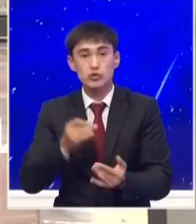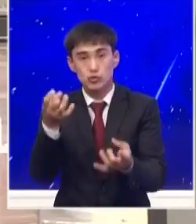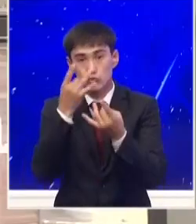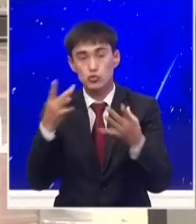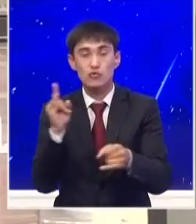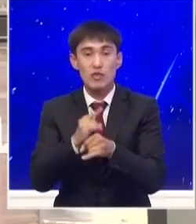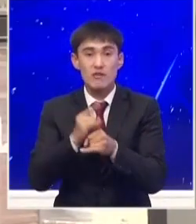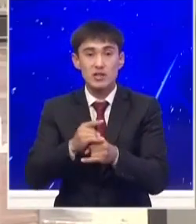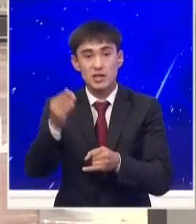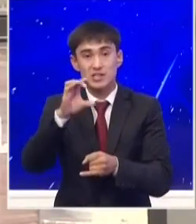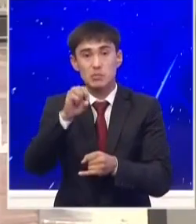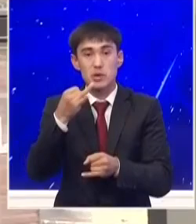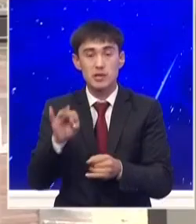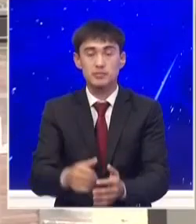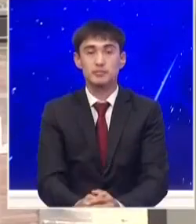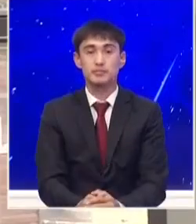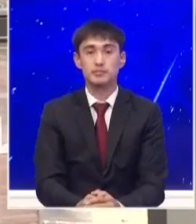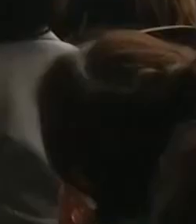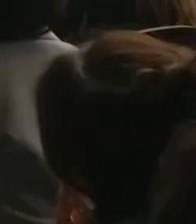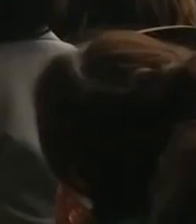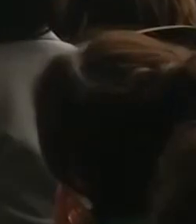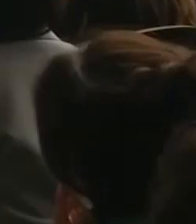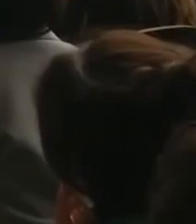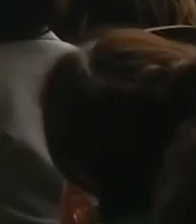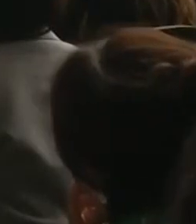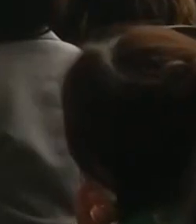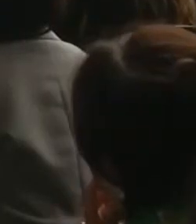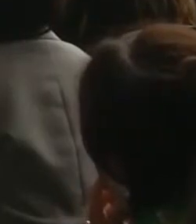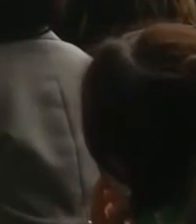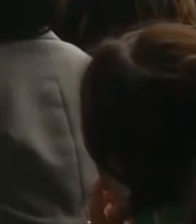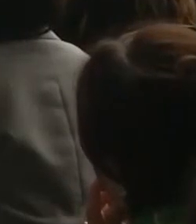искусственного интеллекта в СМИ. Гульмира Тимиргалиева, Данияр Болоспекулы, телеканал ЖТСУ «Астана».